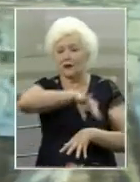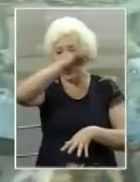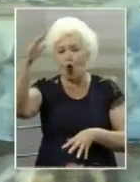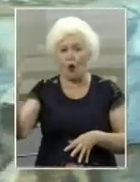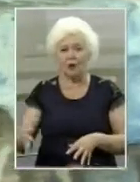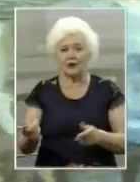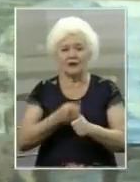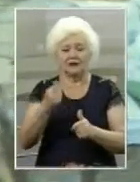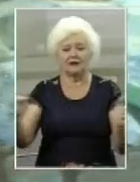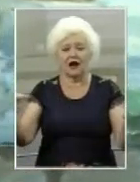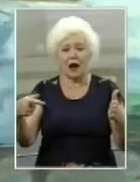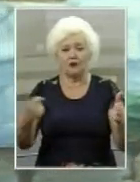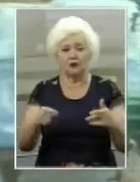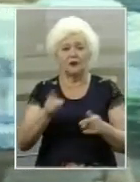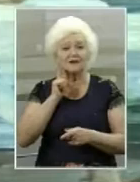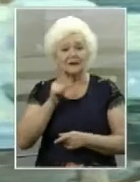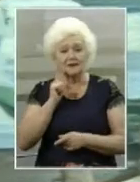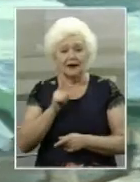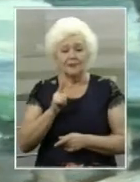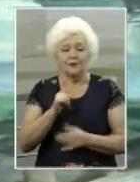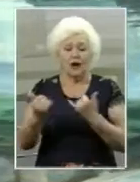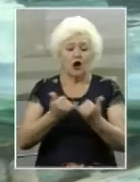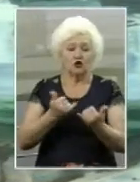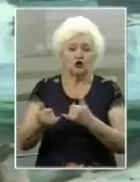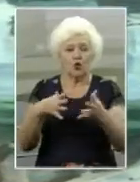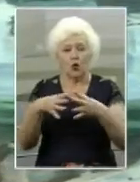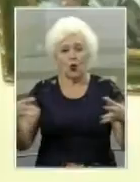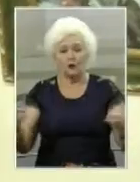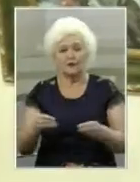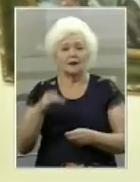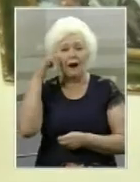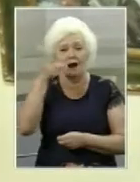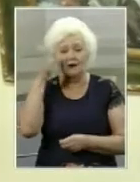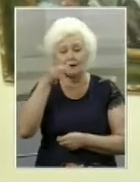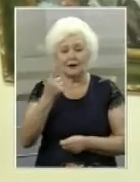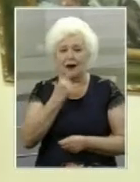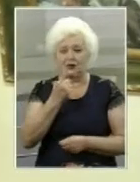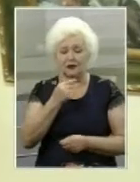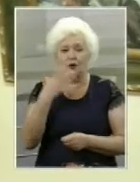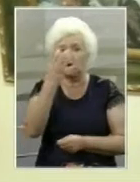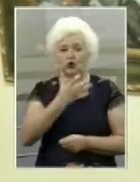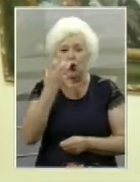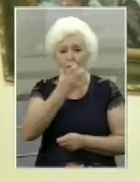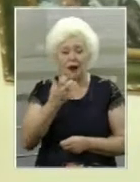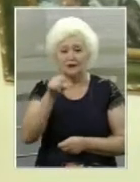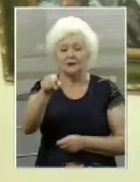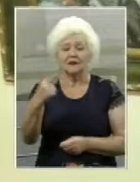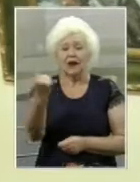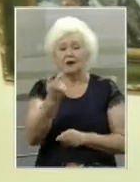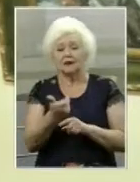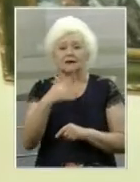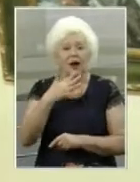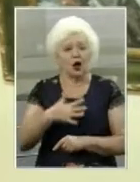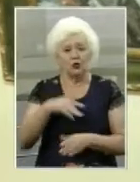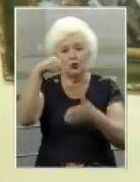їх називав, кавунів зелених, жовтих та жовтогарячих червоних томатів. І це був один з